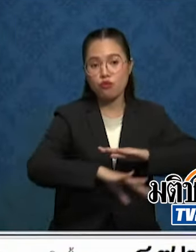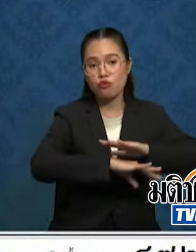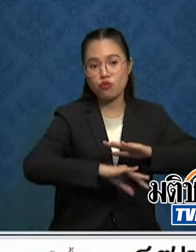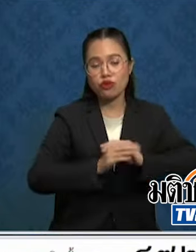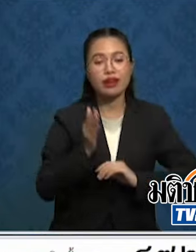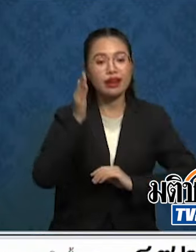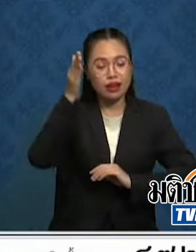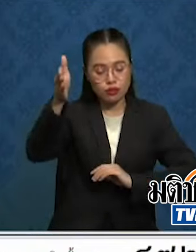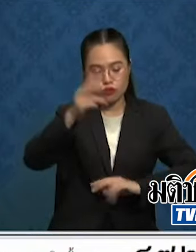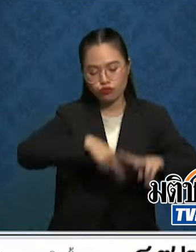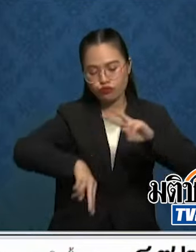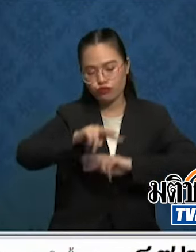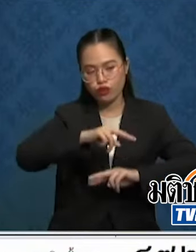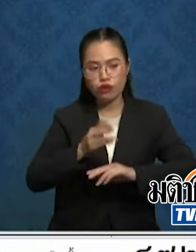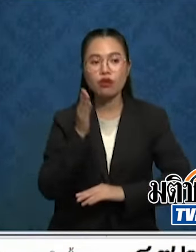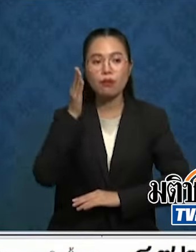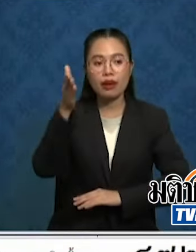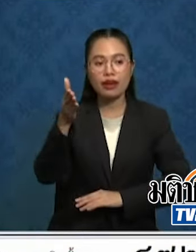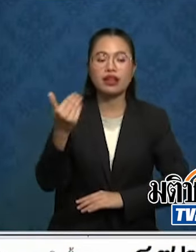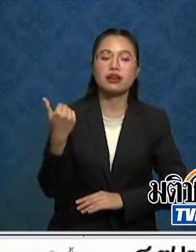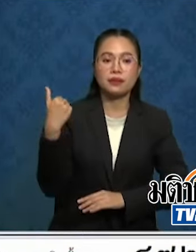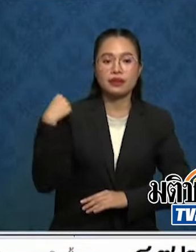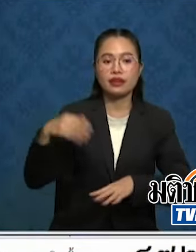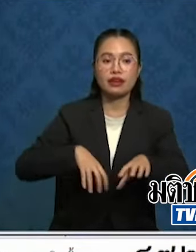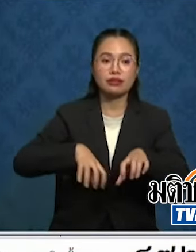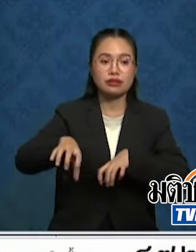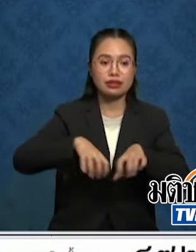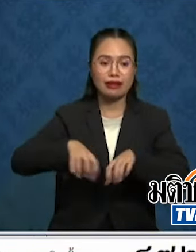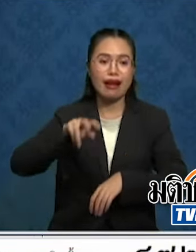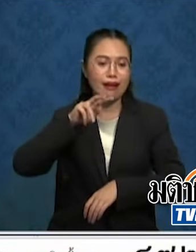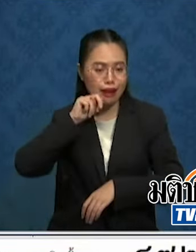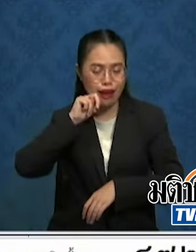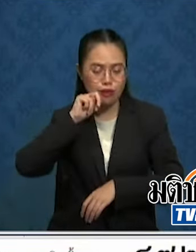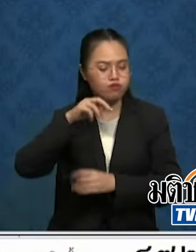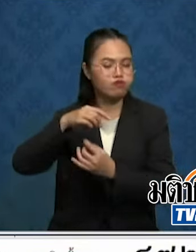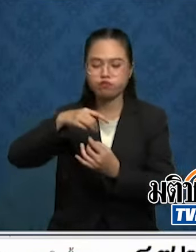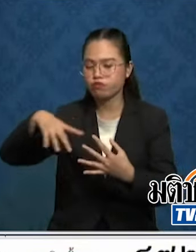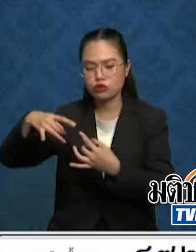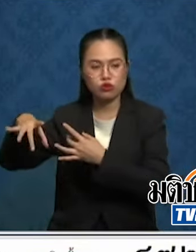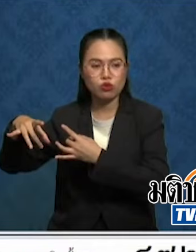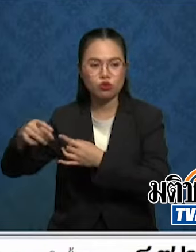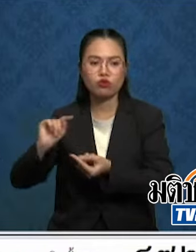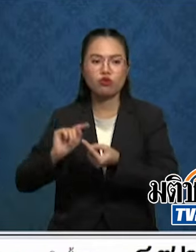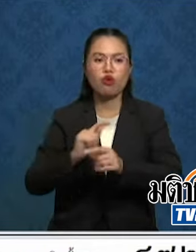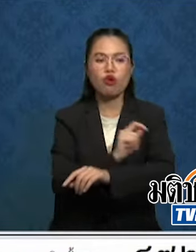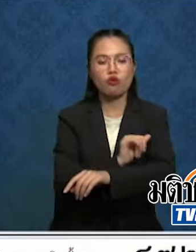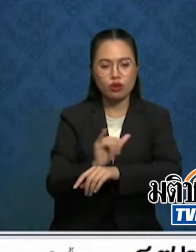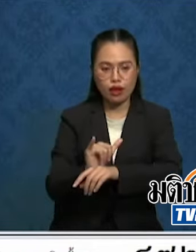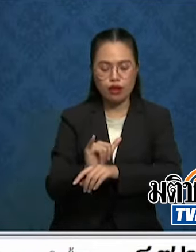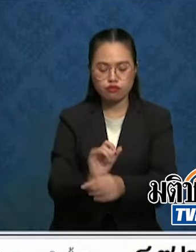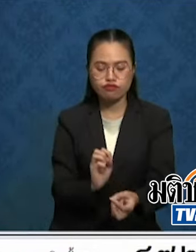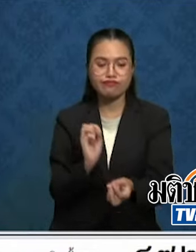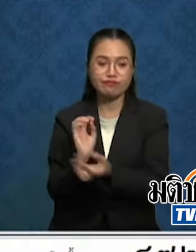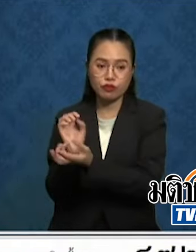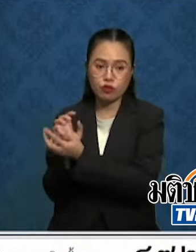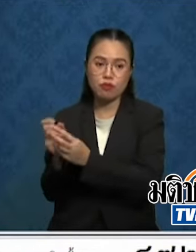เกษตรกรของภาครัฐต่อไปและด้วยการบริหารน้ำที่ผิดทิศผิดทางครับทำให้แต่เดิมชาวอยุธยาและบางบานครับจ